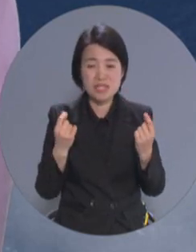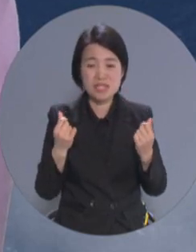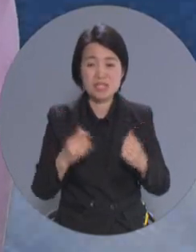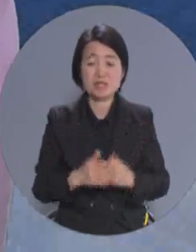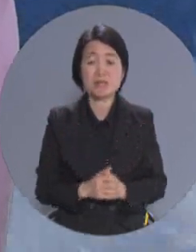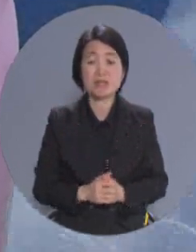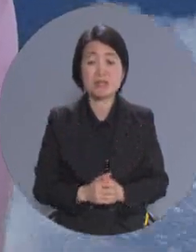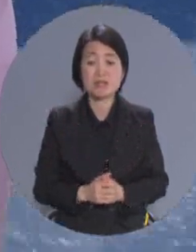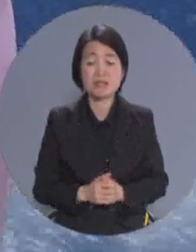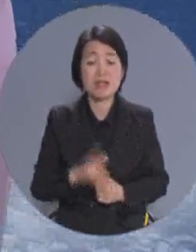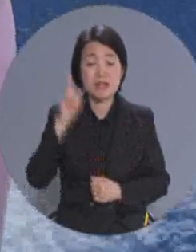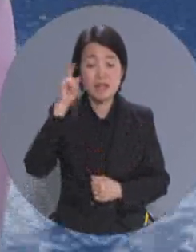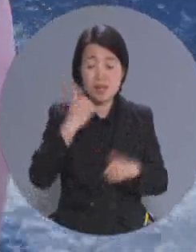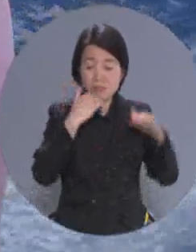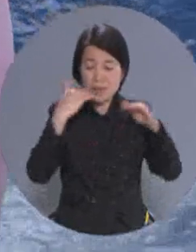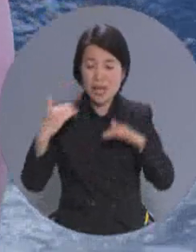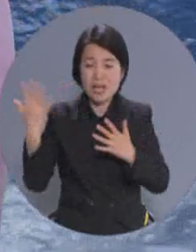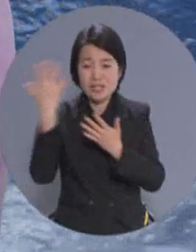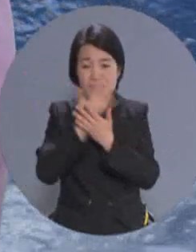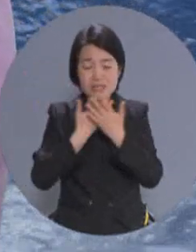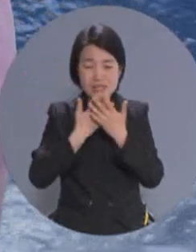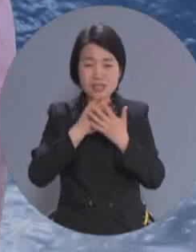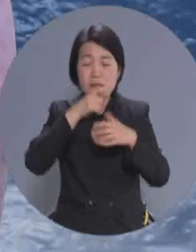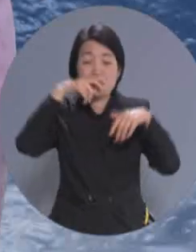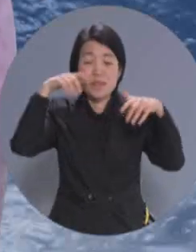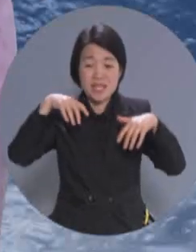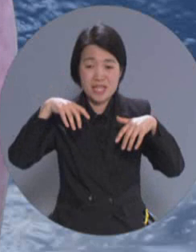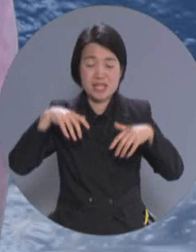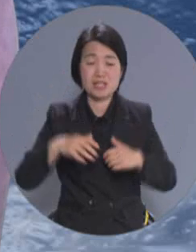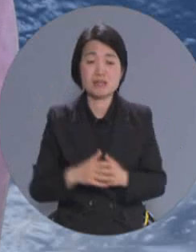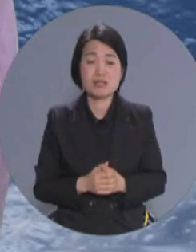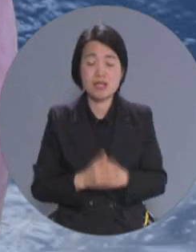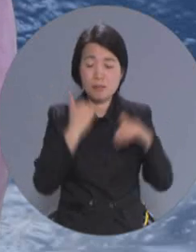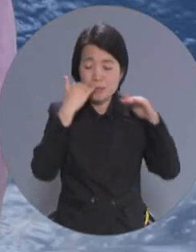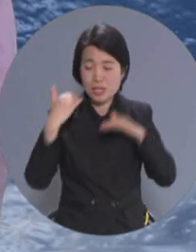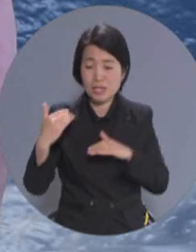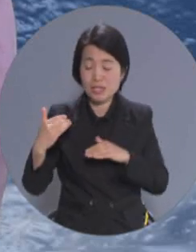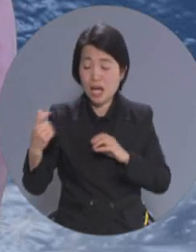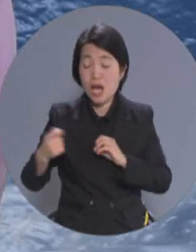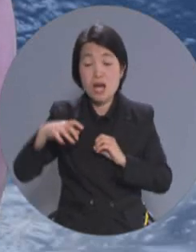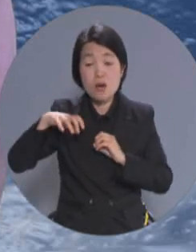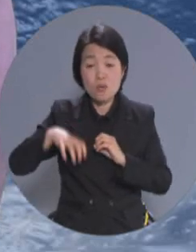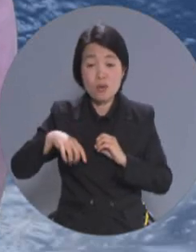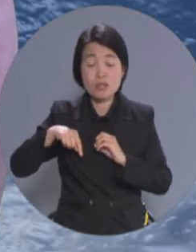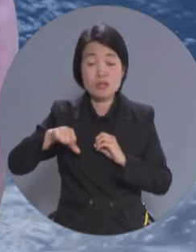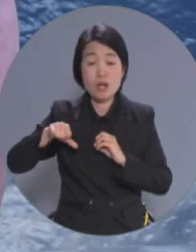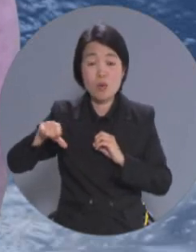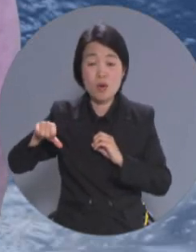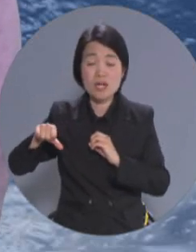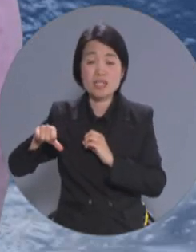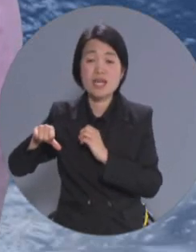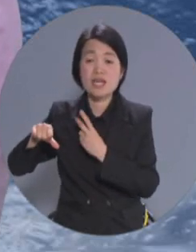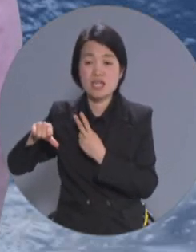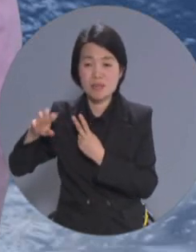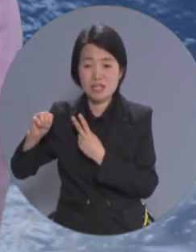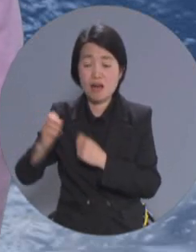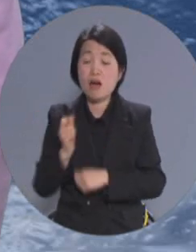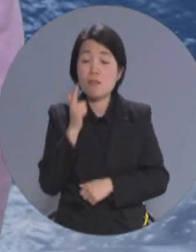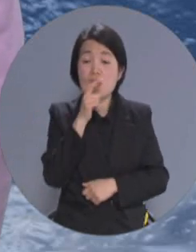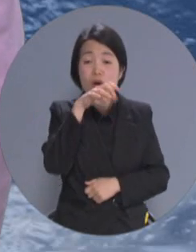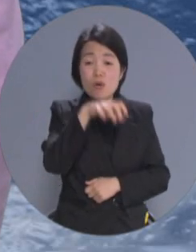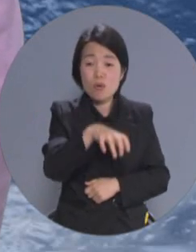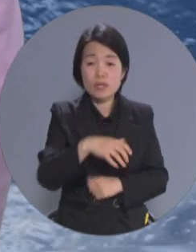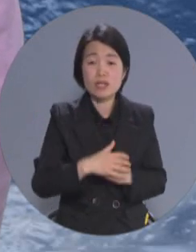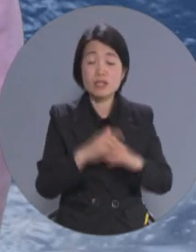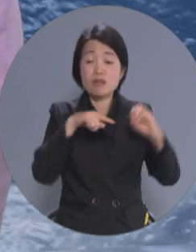비슷하겠습니다 내일 해상에는 흐리고 한때 비가 오겠습니다 바대 물결은 남해 앞바다에서 0.5에서 2m 원